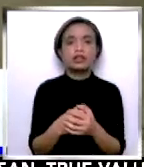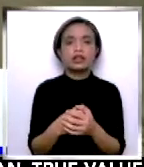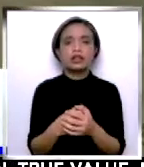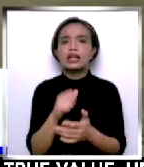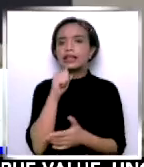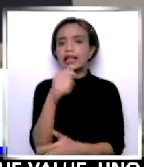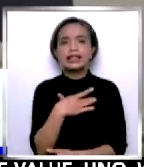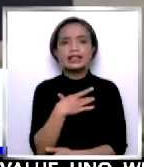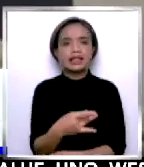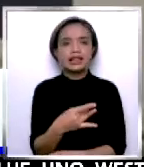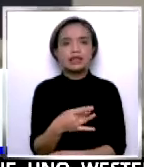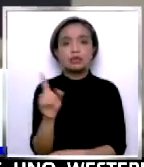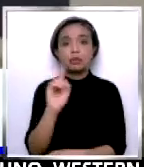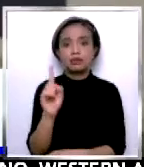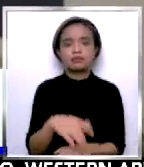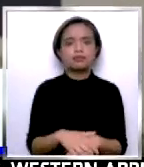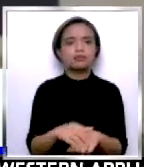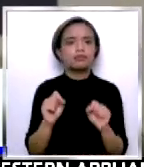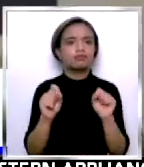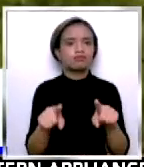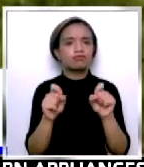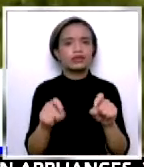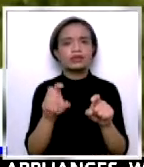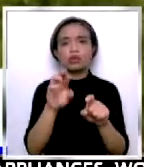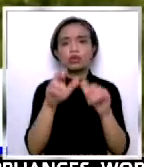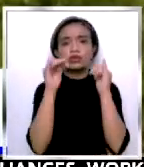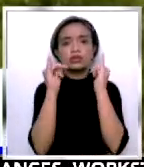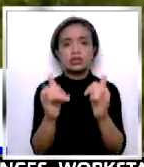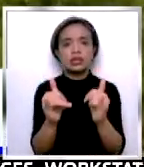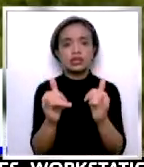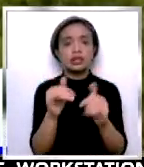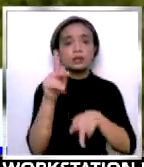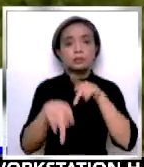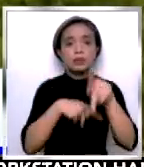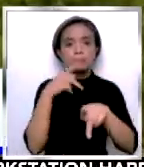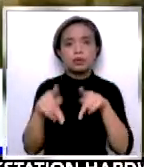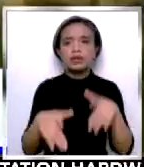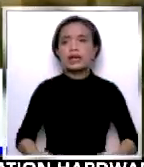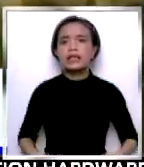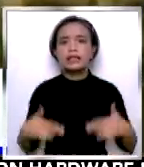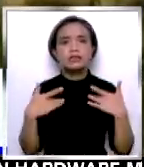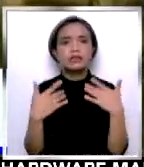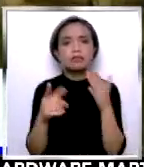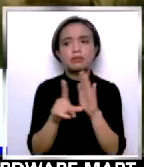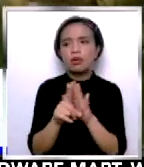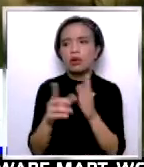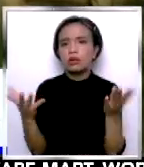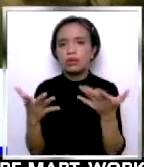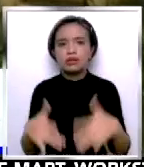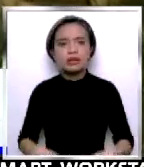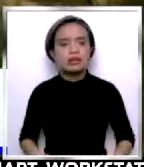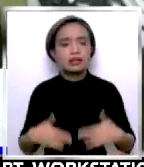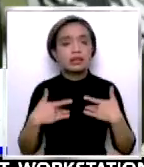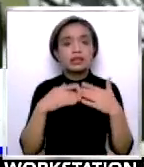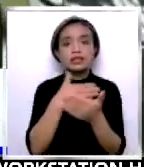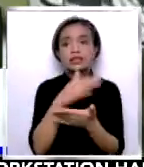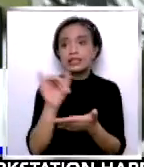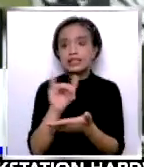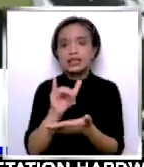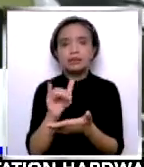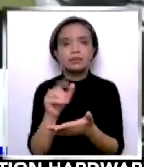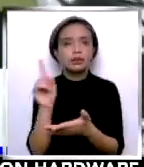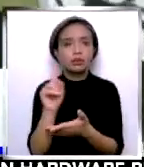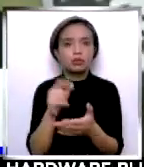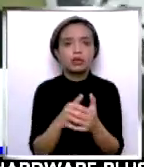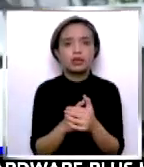pagkakataong ibinebenta o kaya nanatili pa rin sa mga informal settlements ang mga beneficiary ng pabahay. Tulad ng ilang nakatira sa mass housing sa Pandi Village